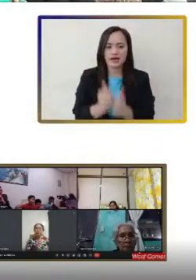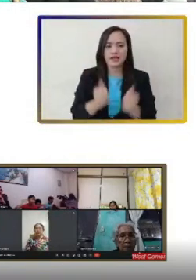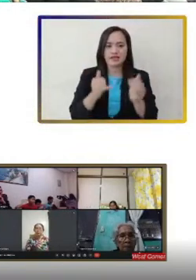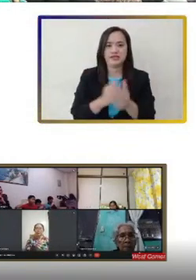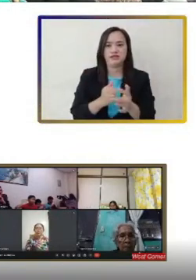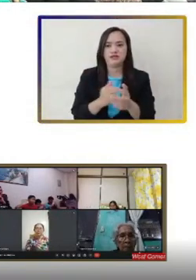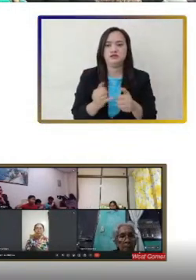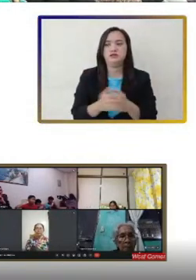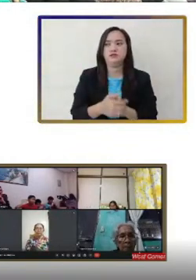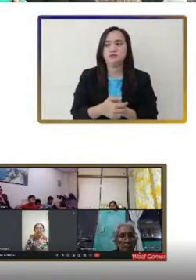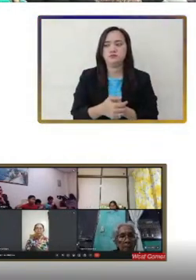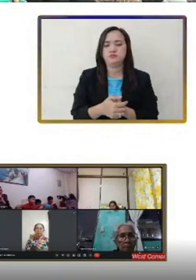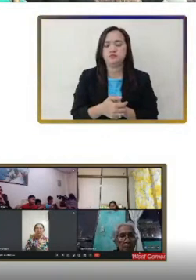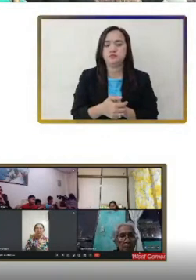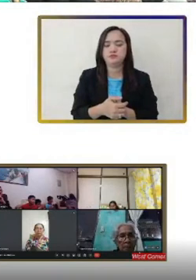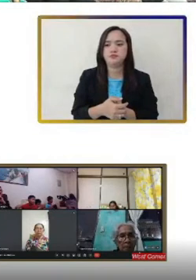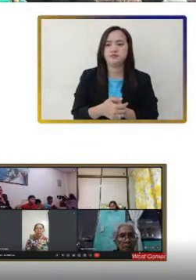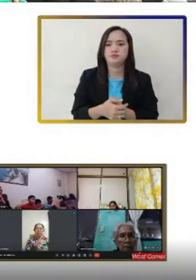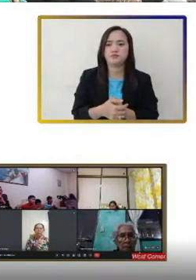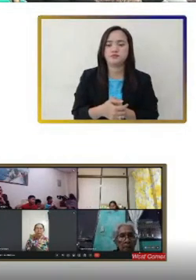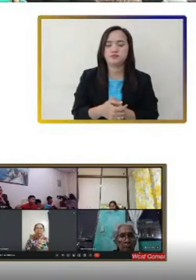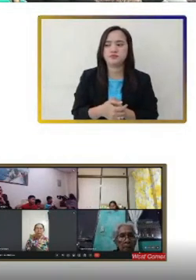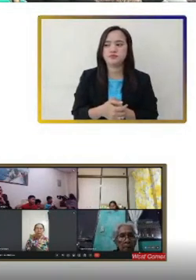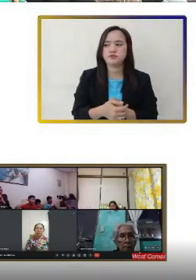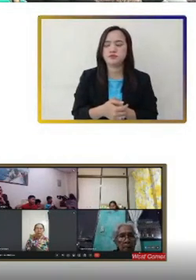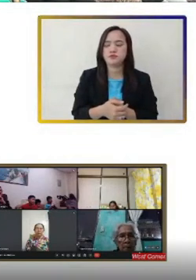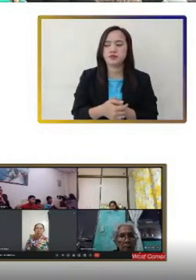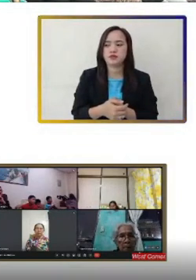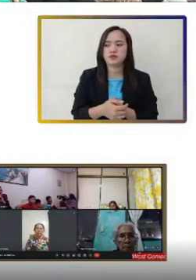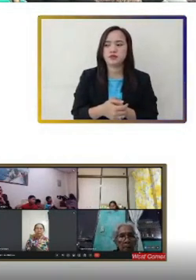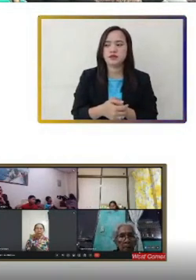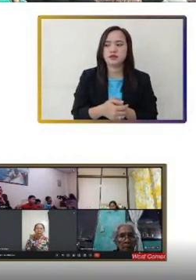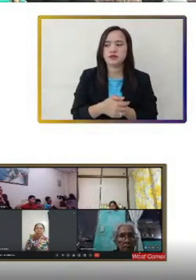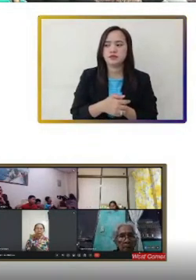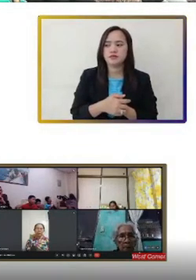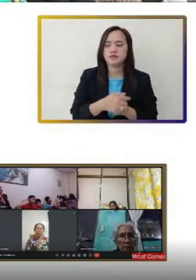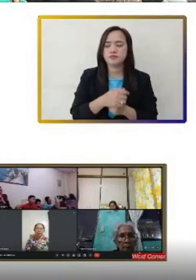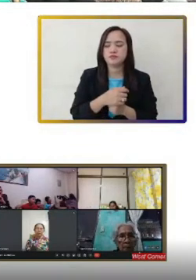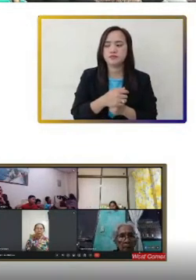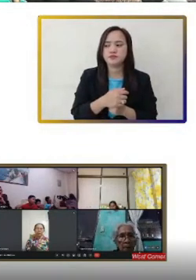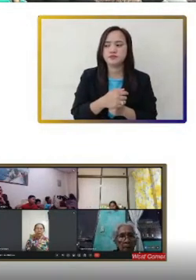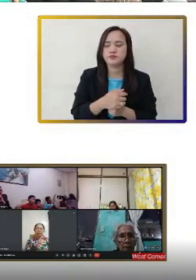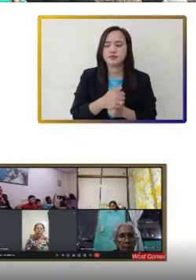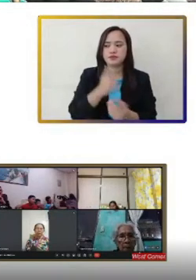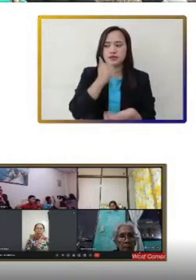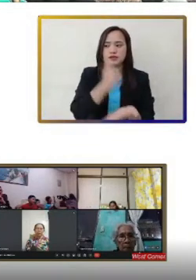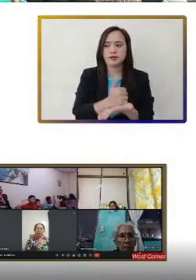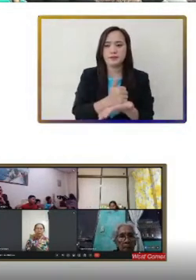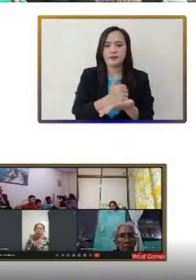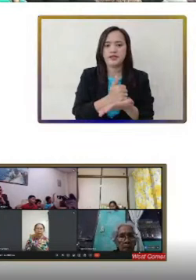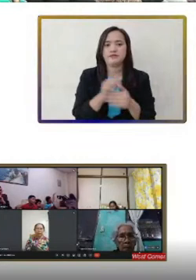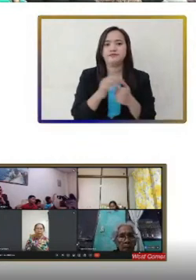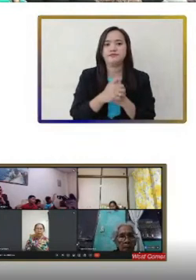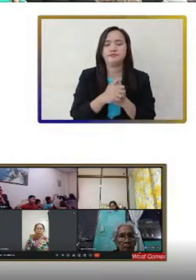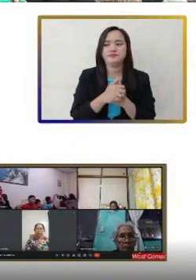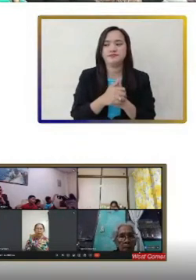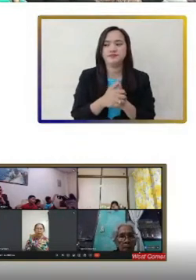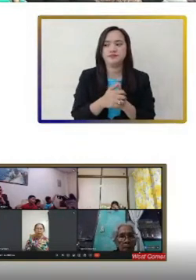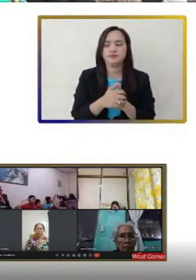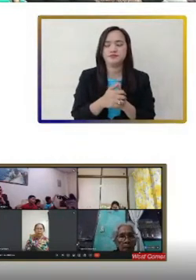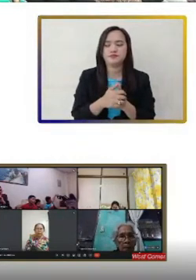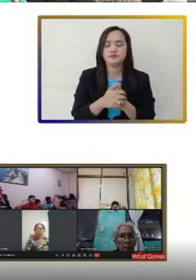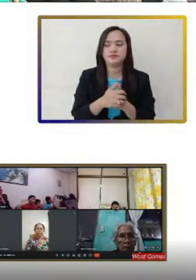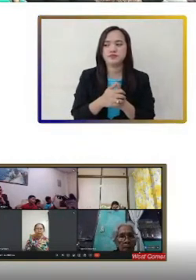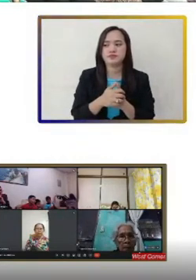na meron po tayong naririnig na ganyan at meron po tayong natutunan. Okay? Alright. So,